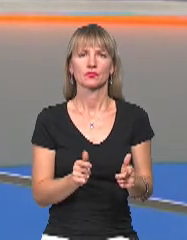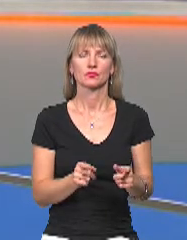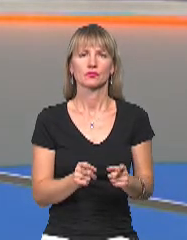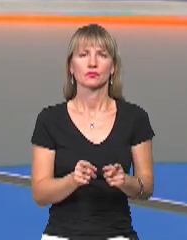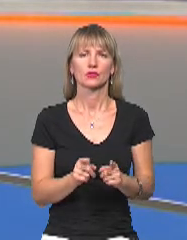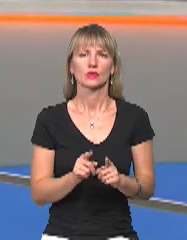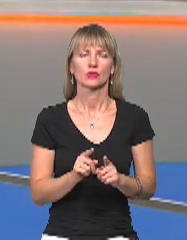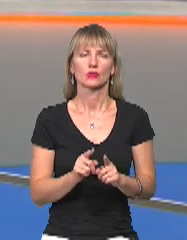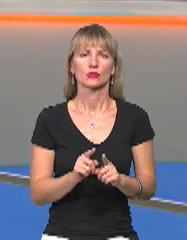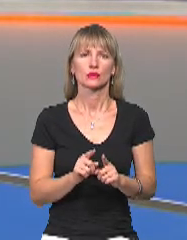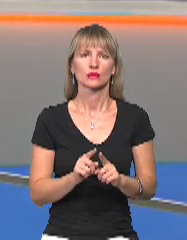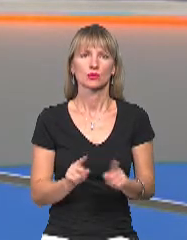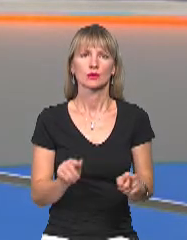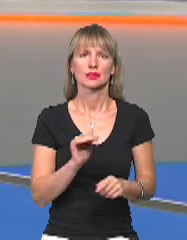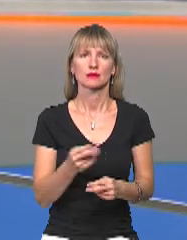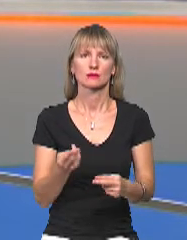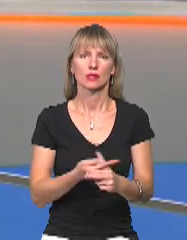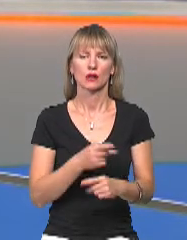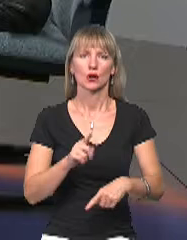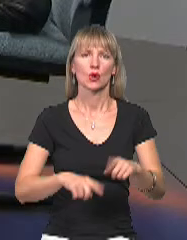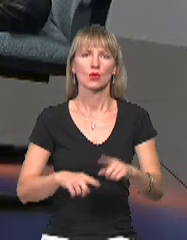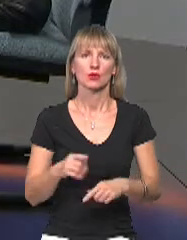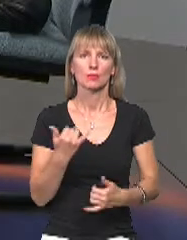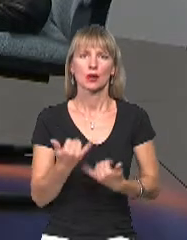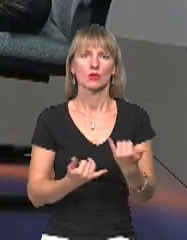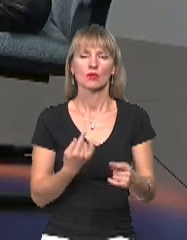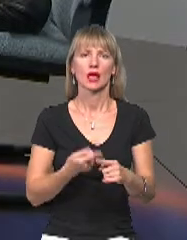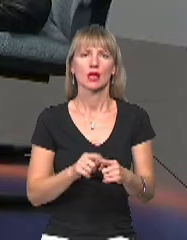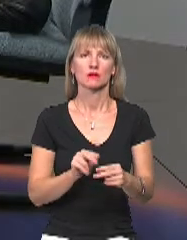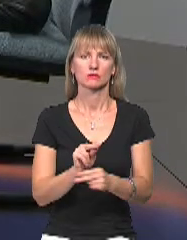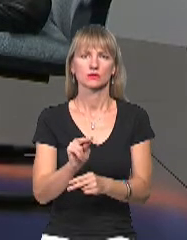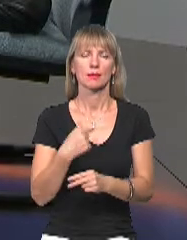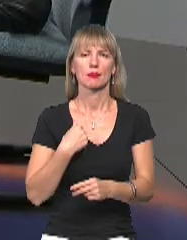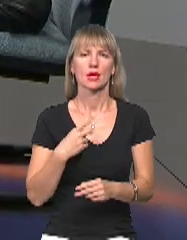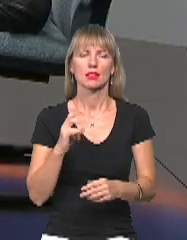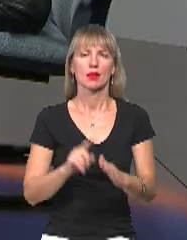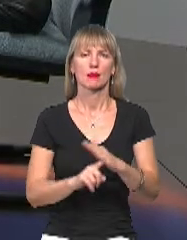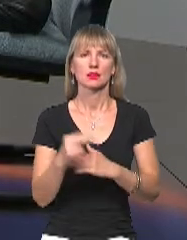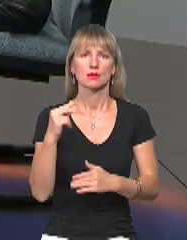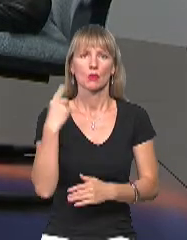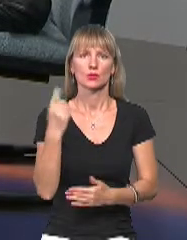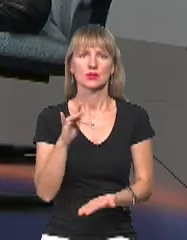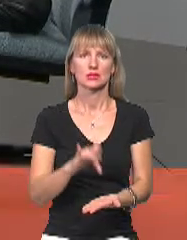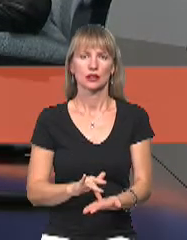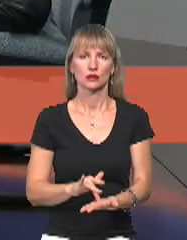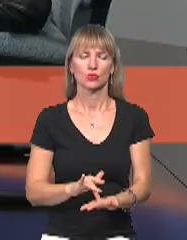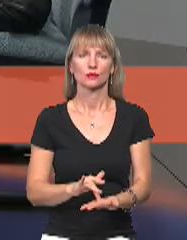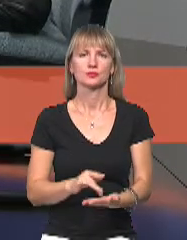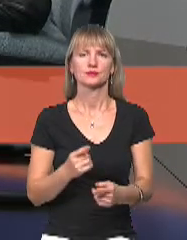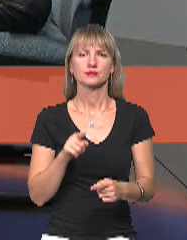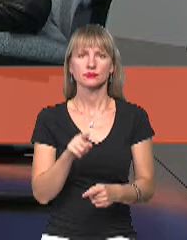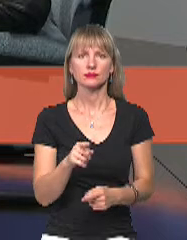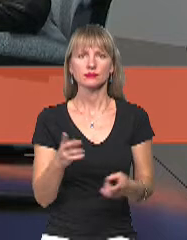особливо за дітей-сирот та дітей, позбавлених батьківського піклування. Саме ці курси вже проводимо ми на базі Запорізького обласного центру. Тобто це